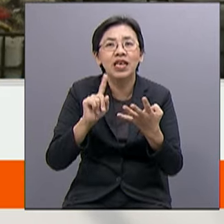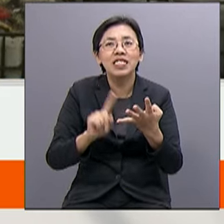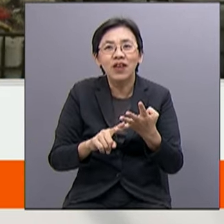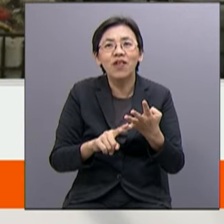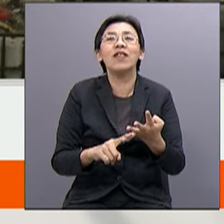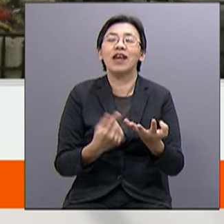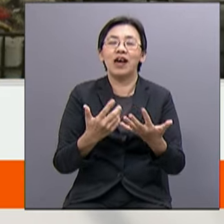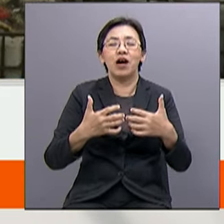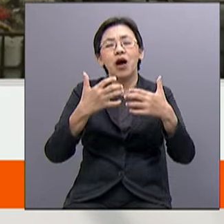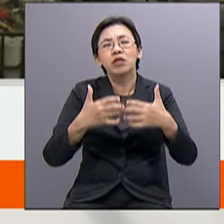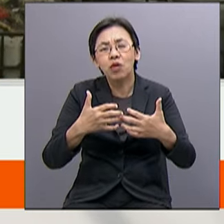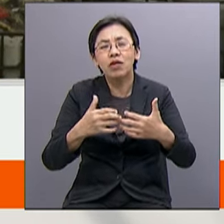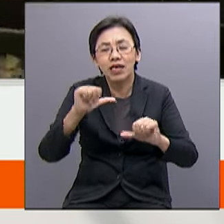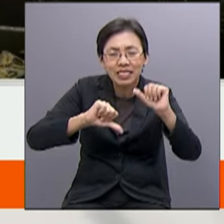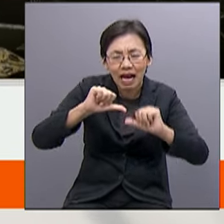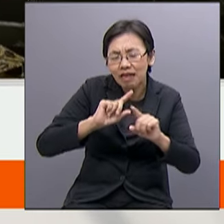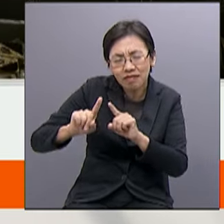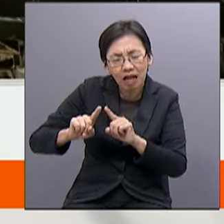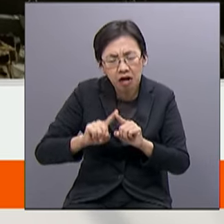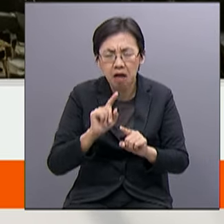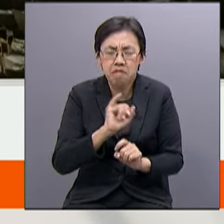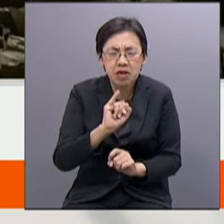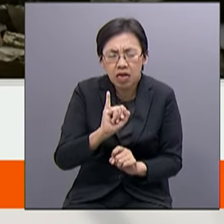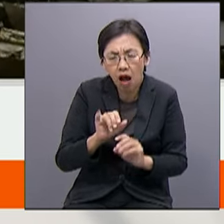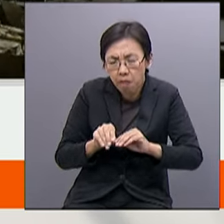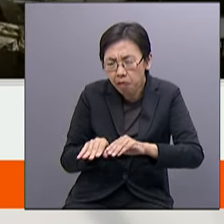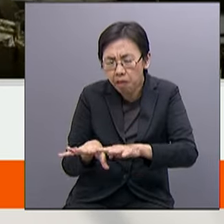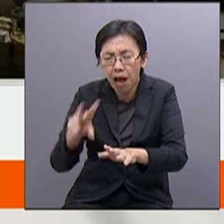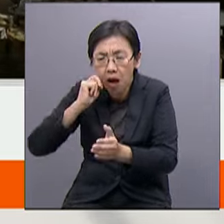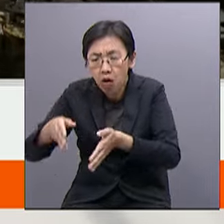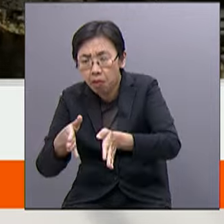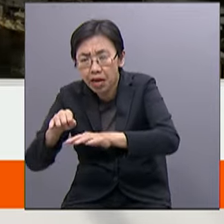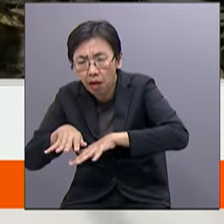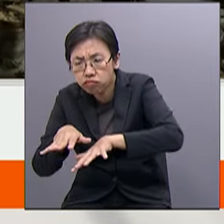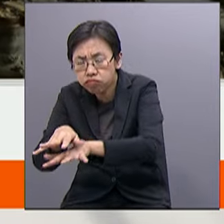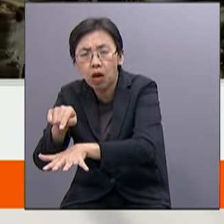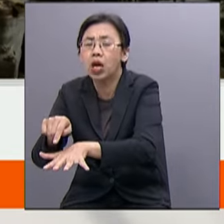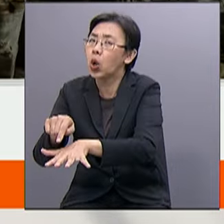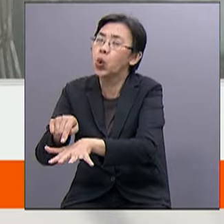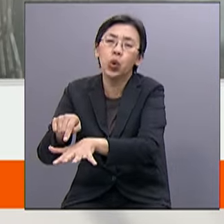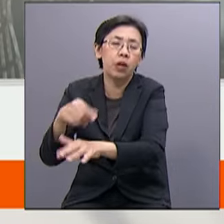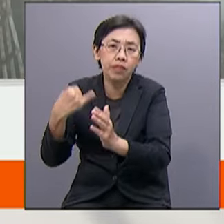ในแม่น้ำ บ ่อลำคลองซึ่งพวกนี้เป็นกฎหมายข้อหาหนักครับเป็นทั้งศาลอา